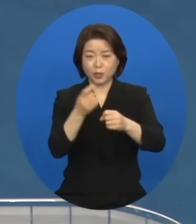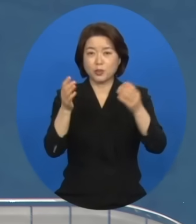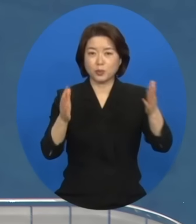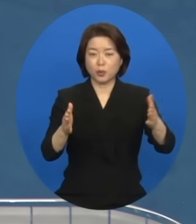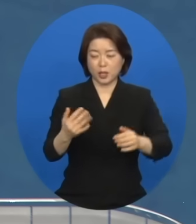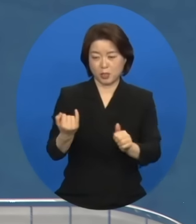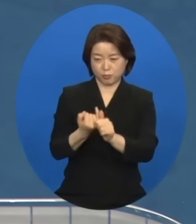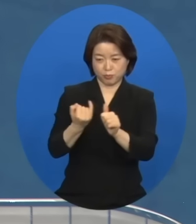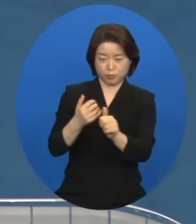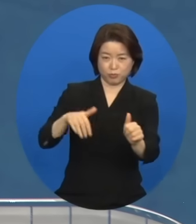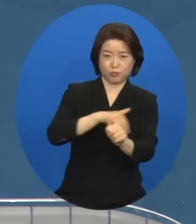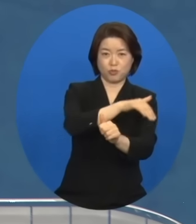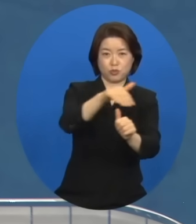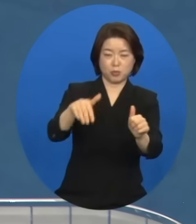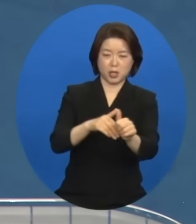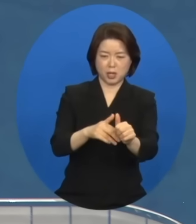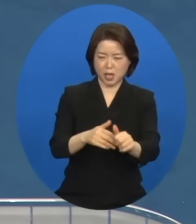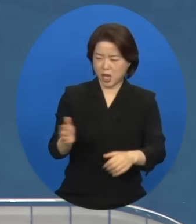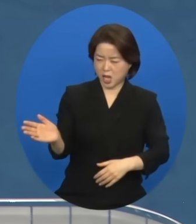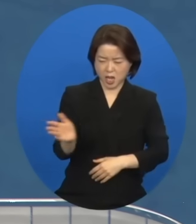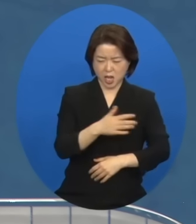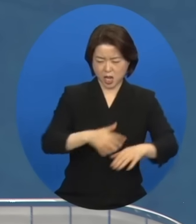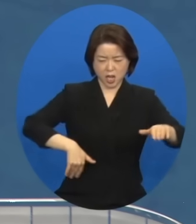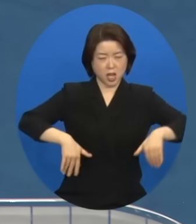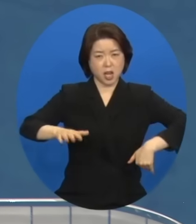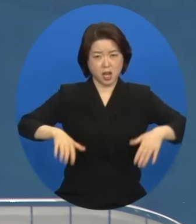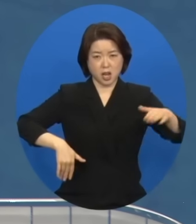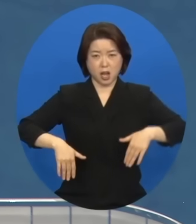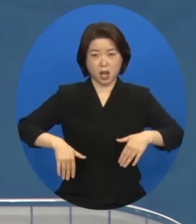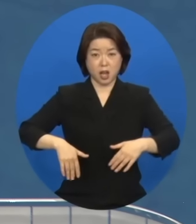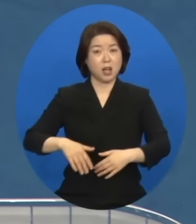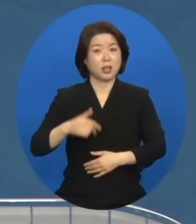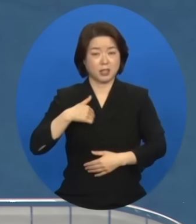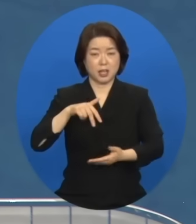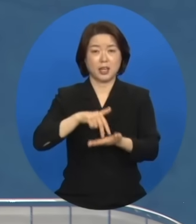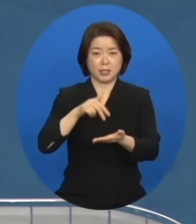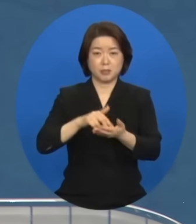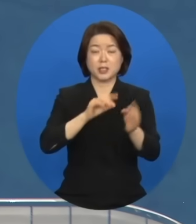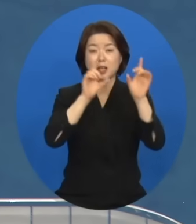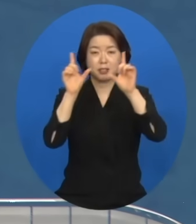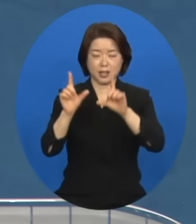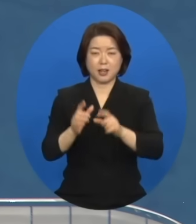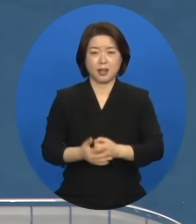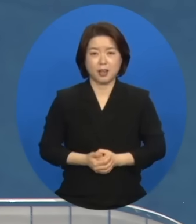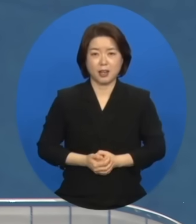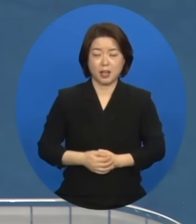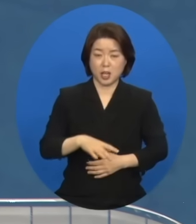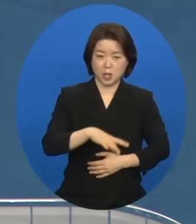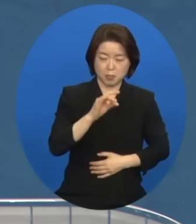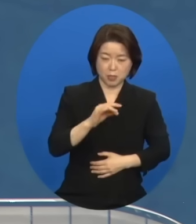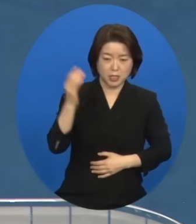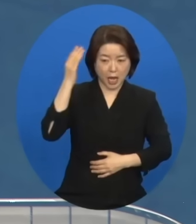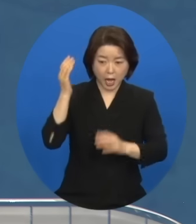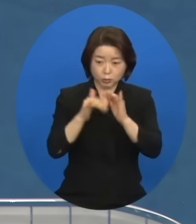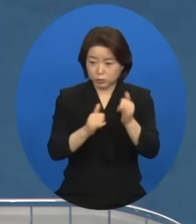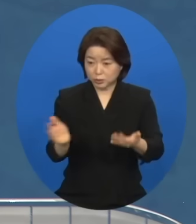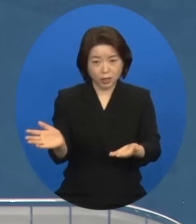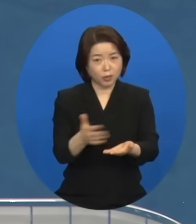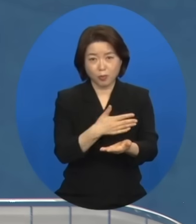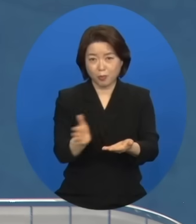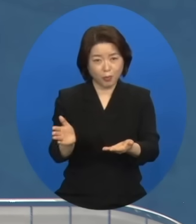부부 주변은 아무것도 없는 형편에 둘러싸여 지냈습니다. 먼저는 한국 사람이